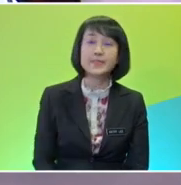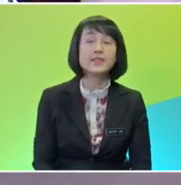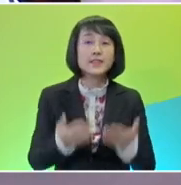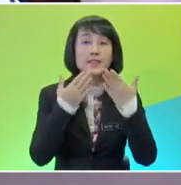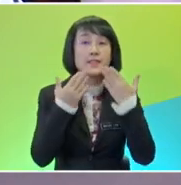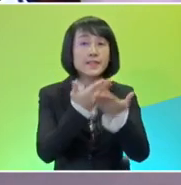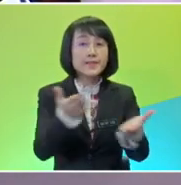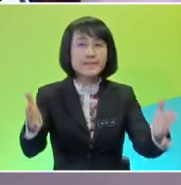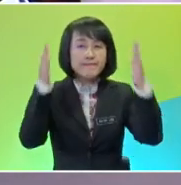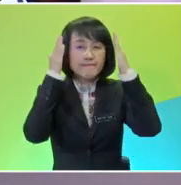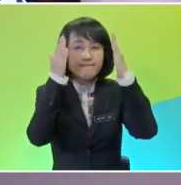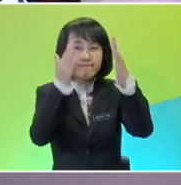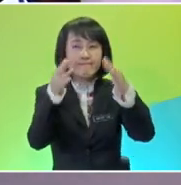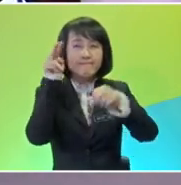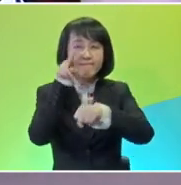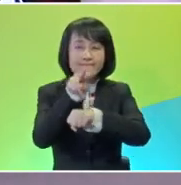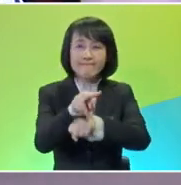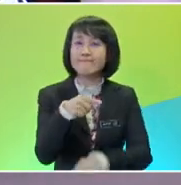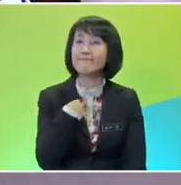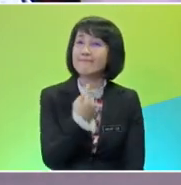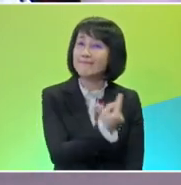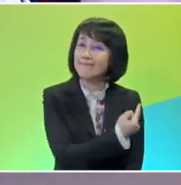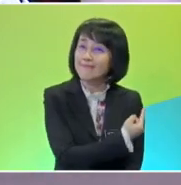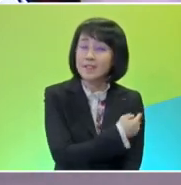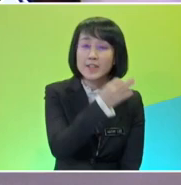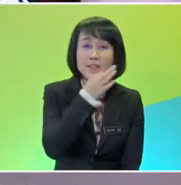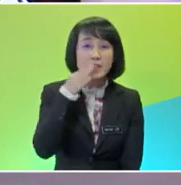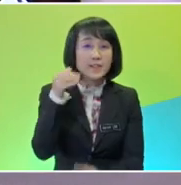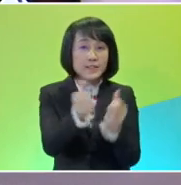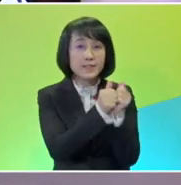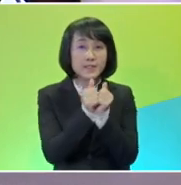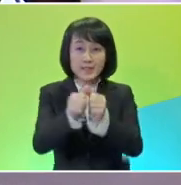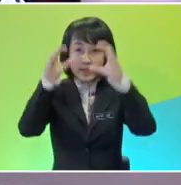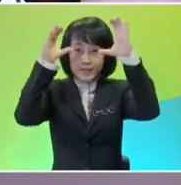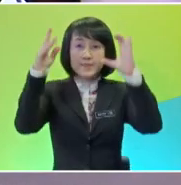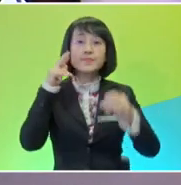menonton Kami sekarang ini hari ini Apa visi bersama-sama dengan